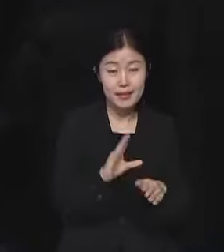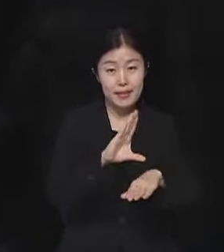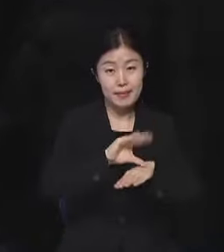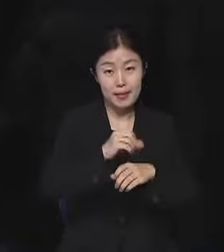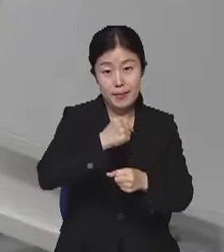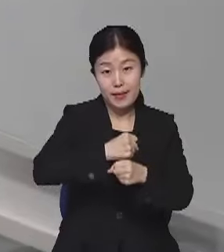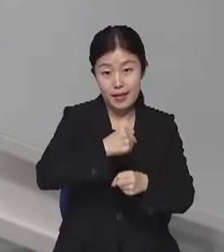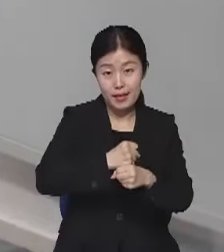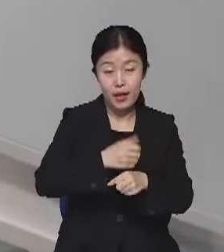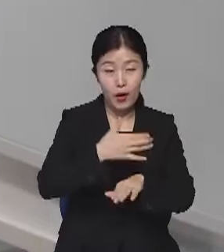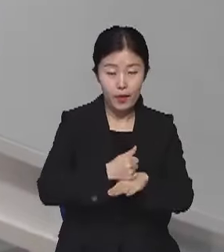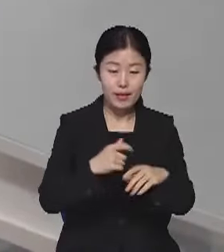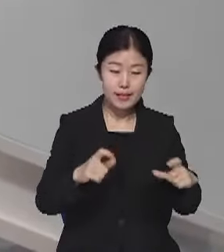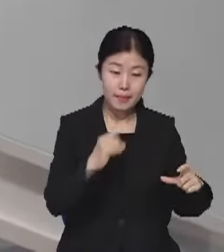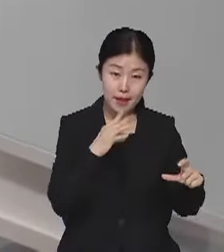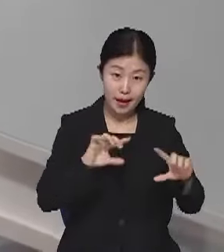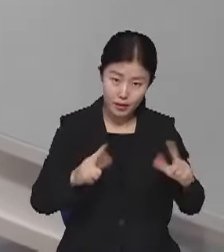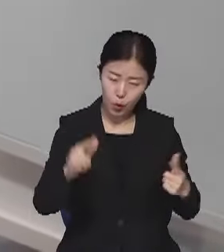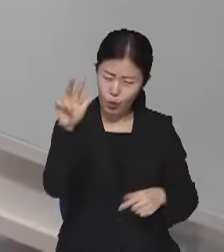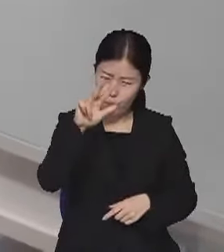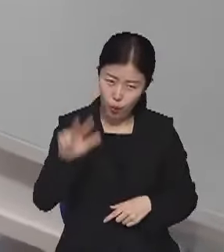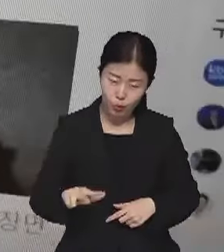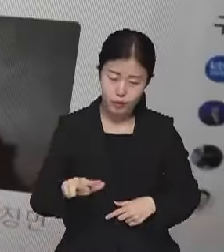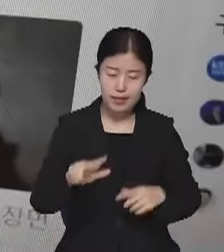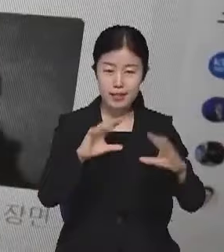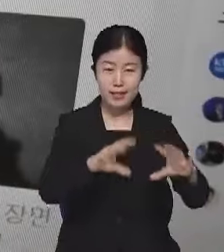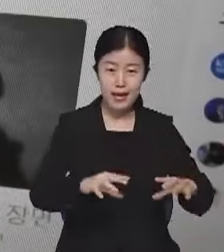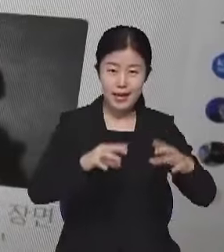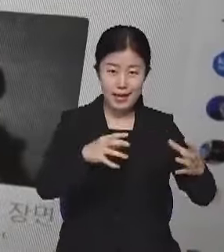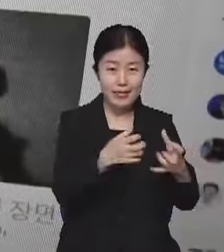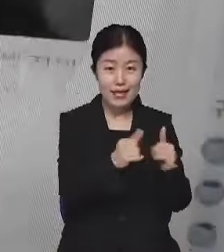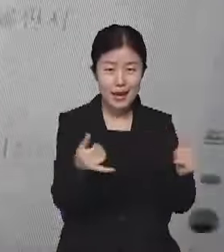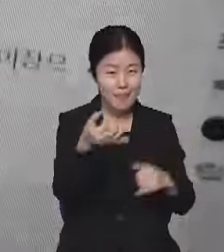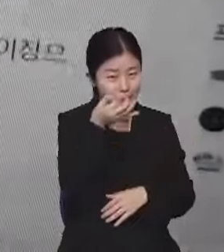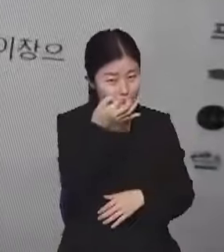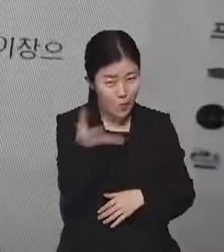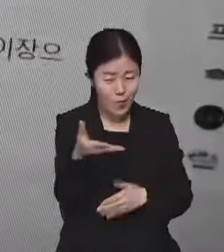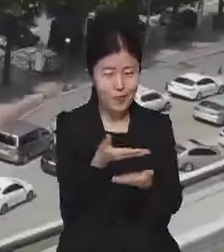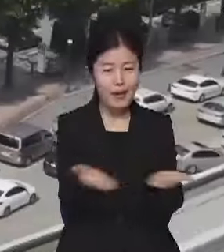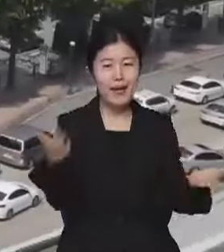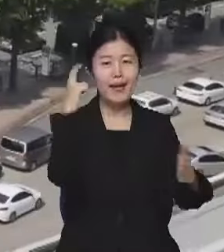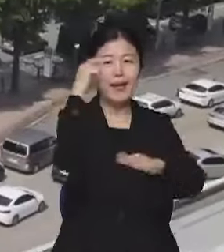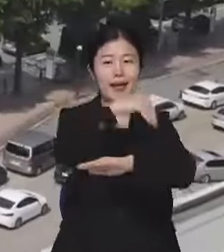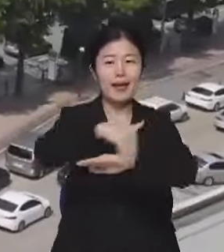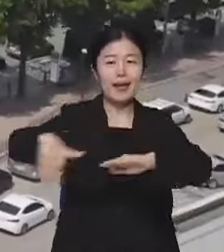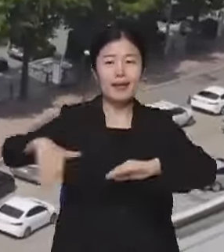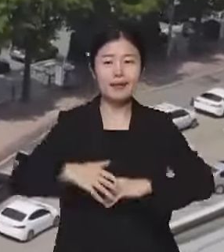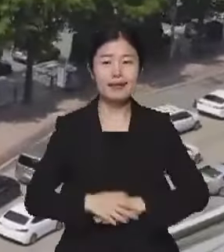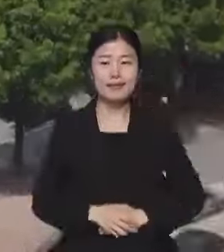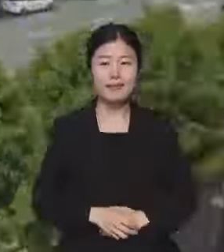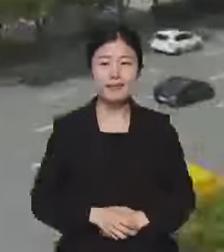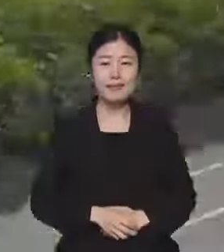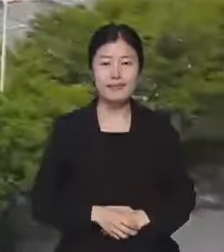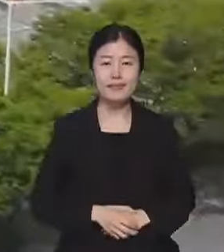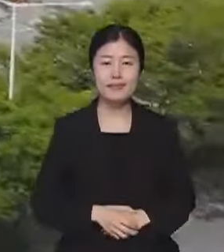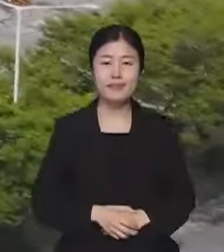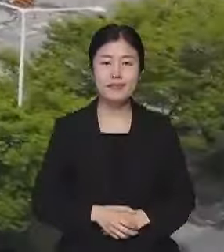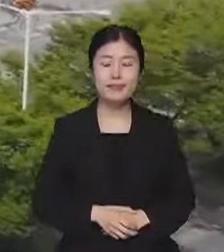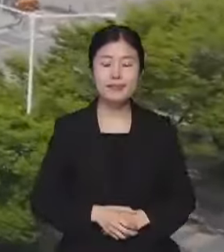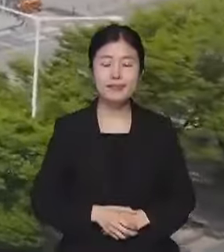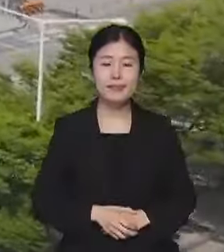지역 시청자는 물론 전국을 넘어 세계 구독자들과 소통을 확대해 나갈 계획입니다 KBC